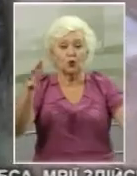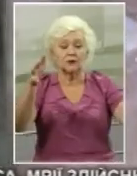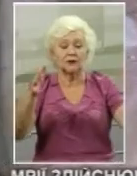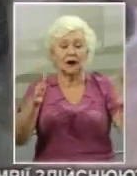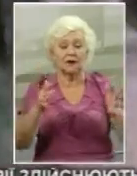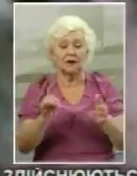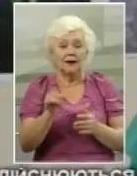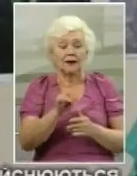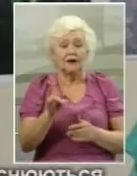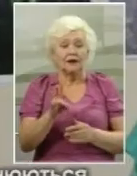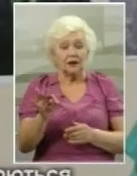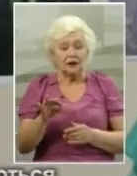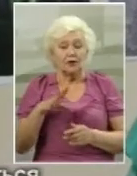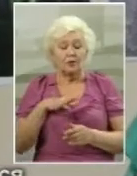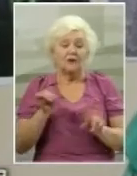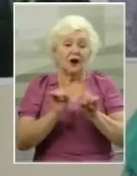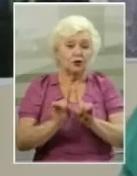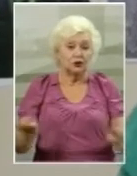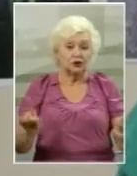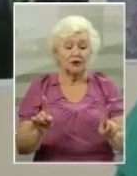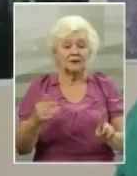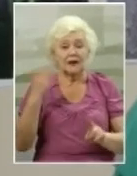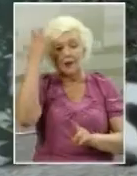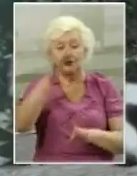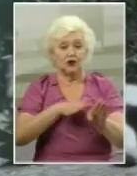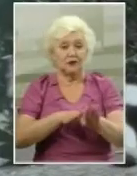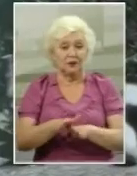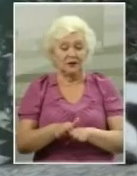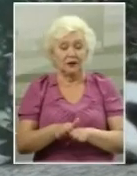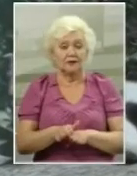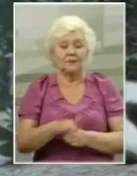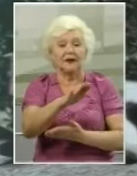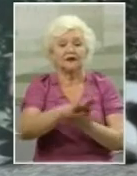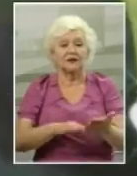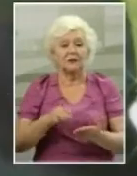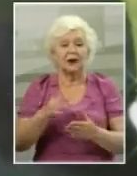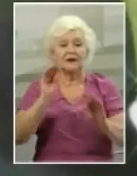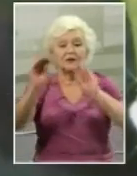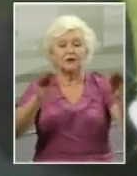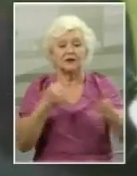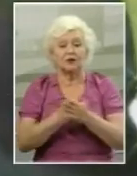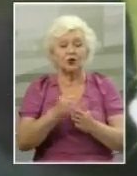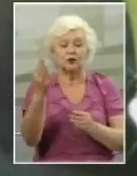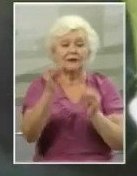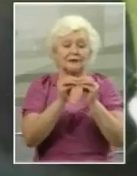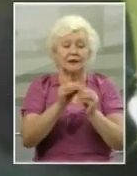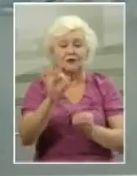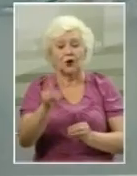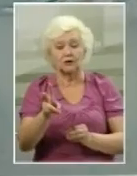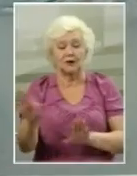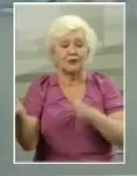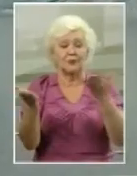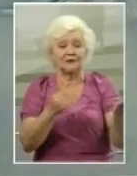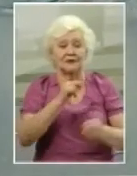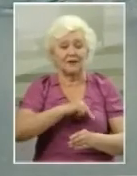мильницю Nikon. Бувають чудеса, мечти збиваються. Триватиме виставка до 10 жовтня, а згодом представлені